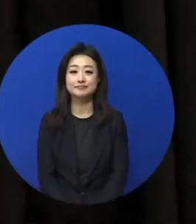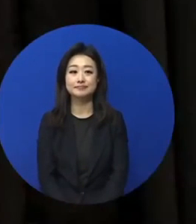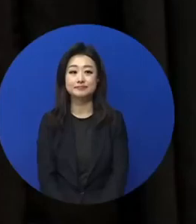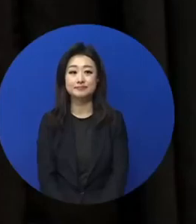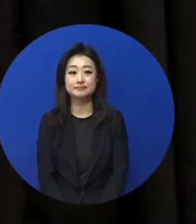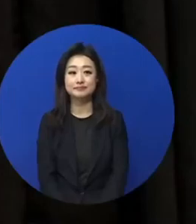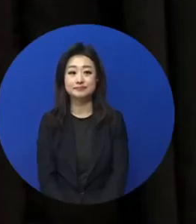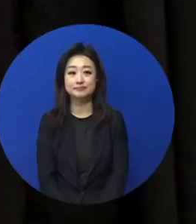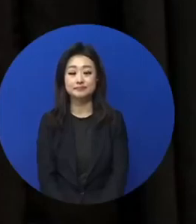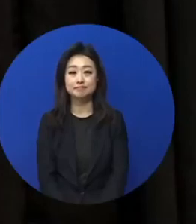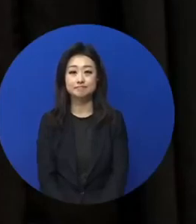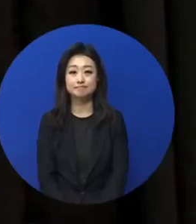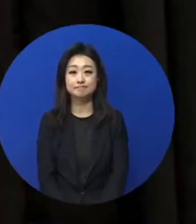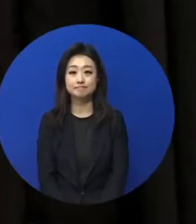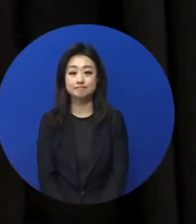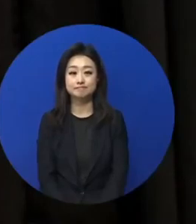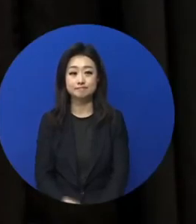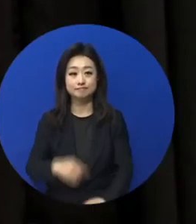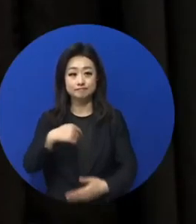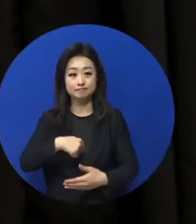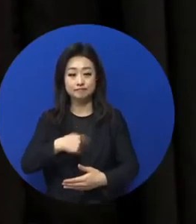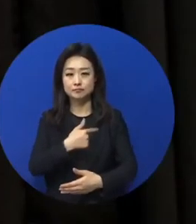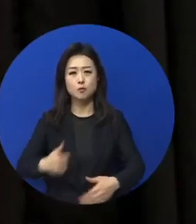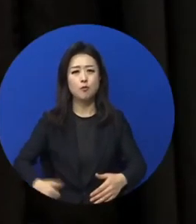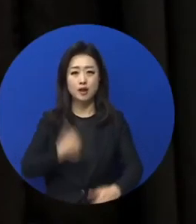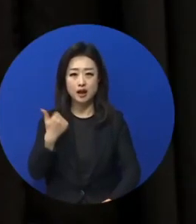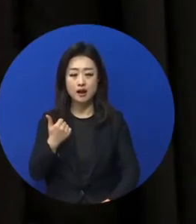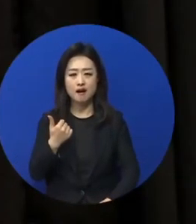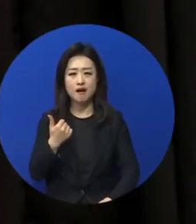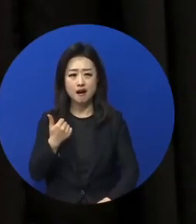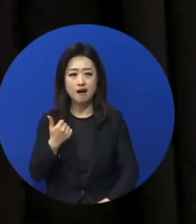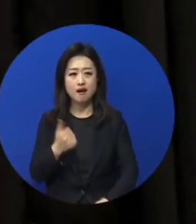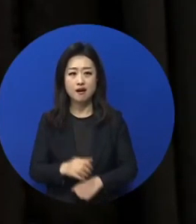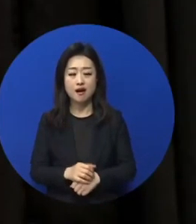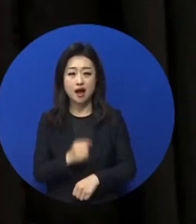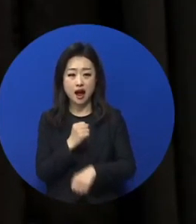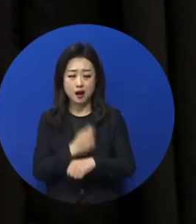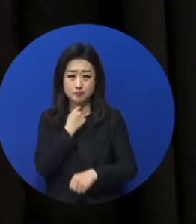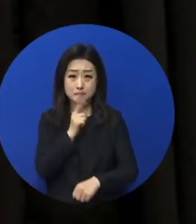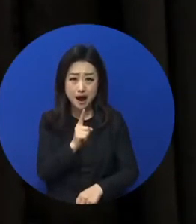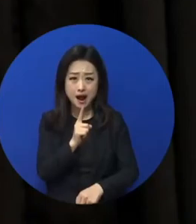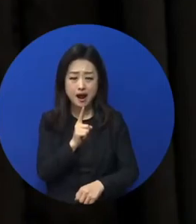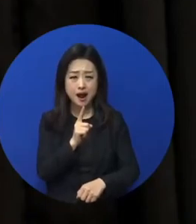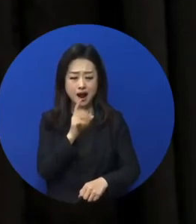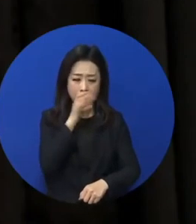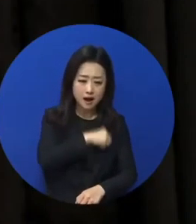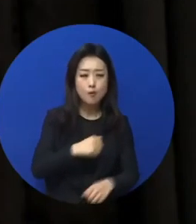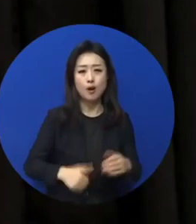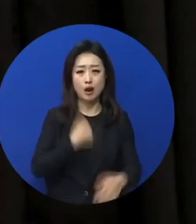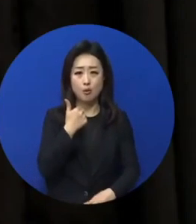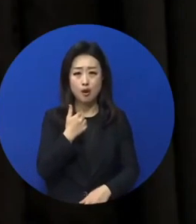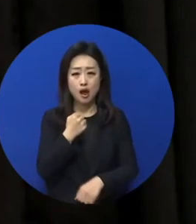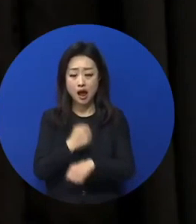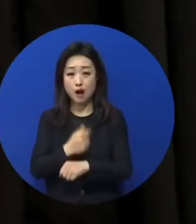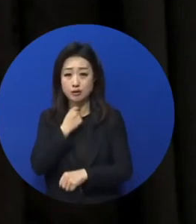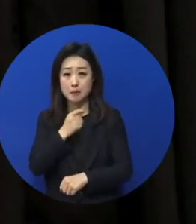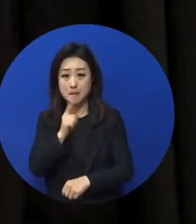화가 납니다. 할 말을 못해서 화가 나고 할 말을 안 해서 화가 납니다.